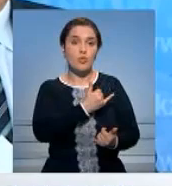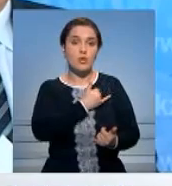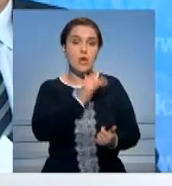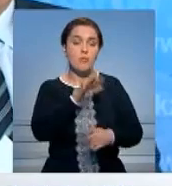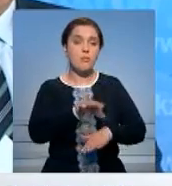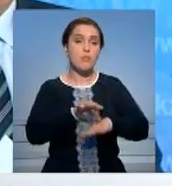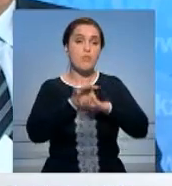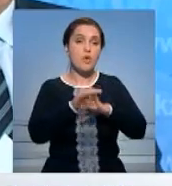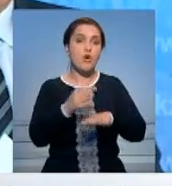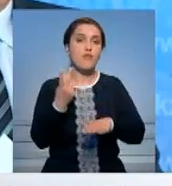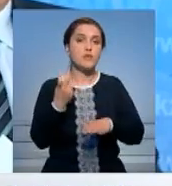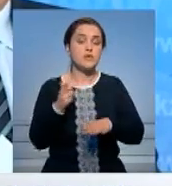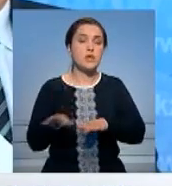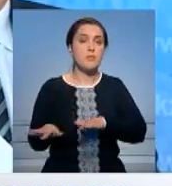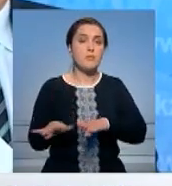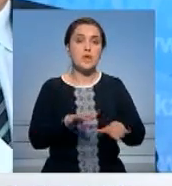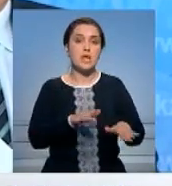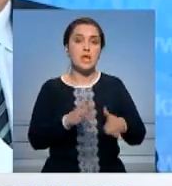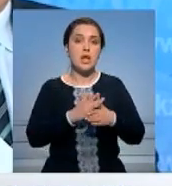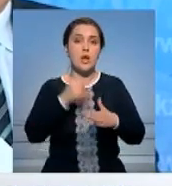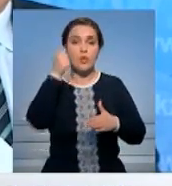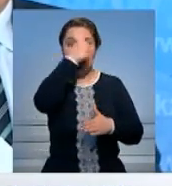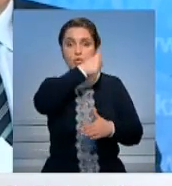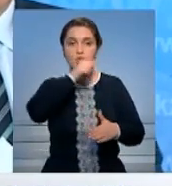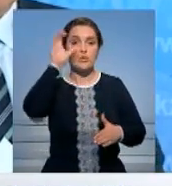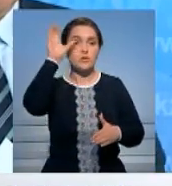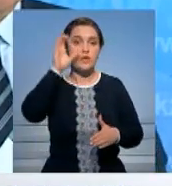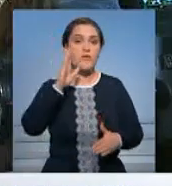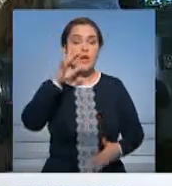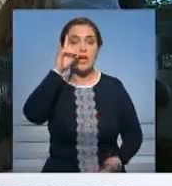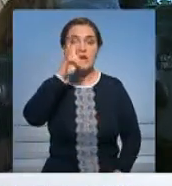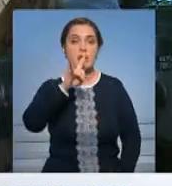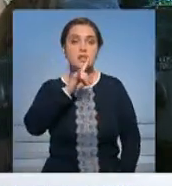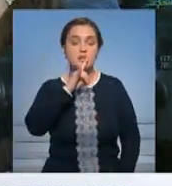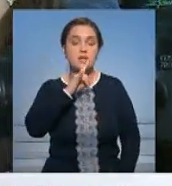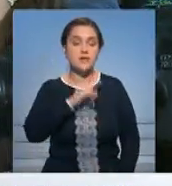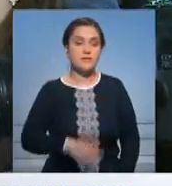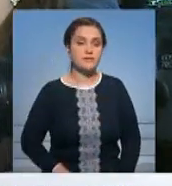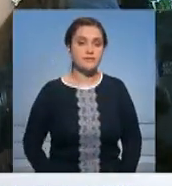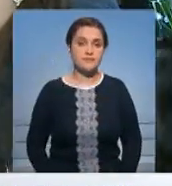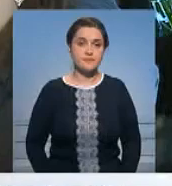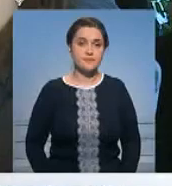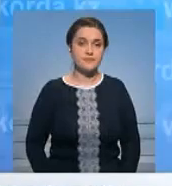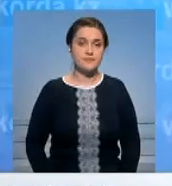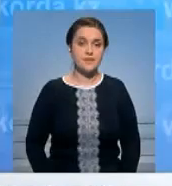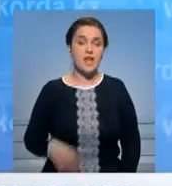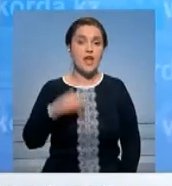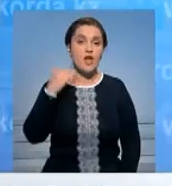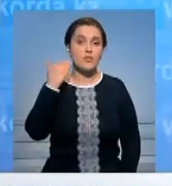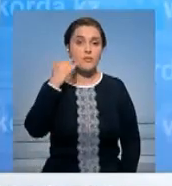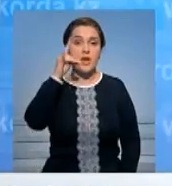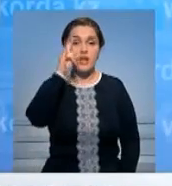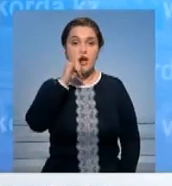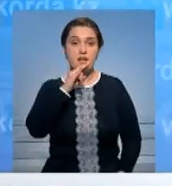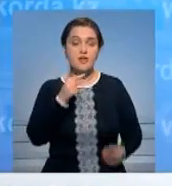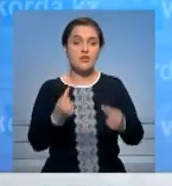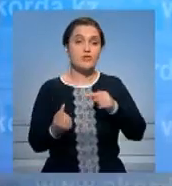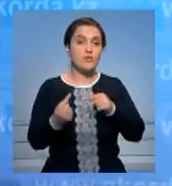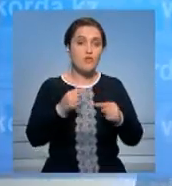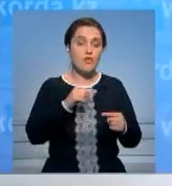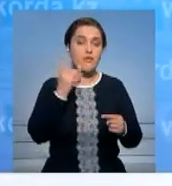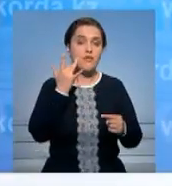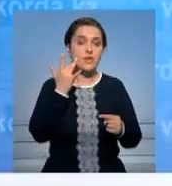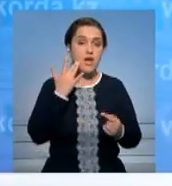проведение более 200 мероприятий в рамках года Узбекистана в Казахстане. Туркменистан и Казахстан друг другу всегда поддерживают и